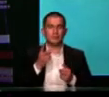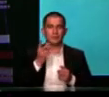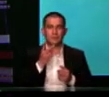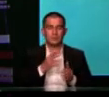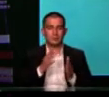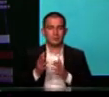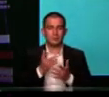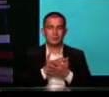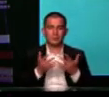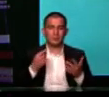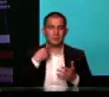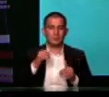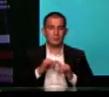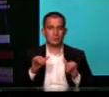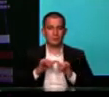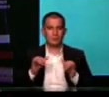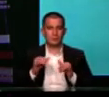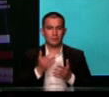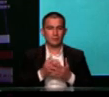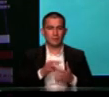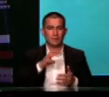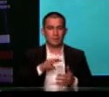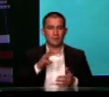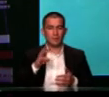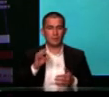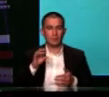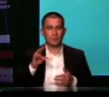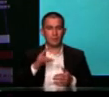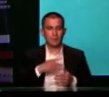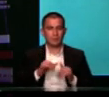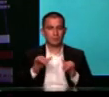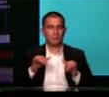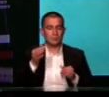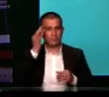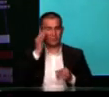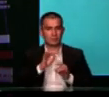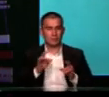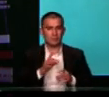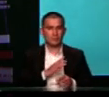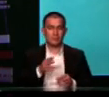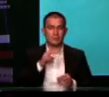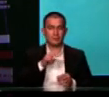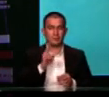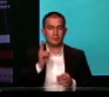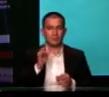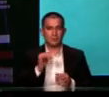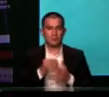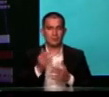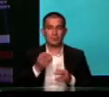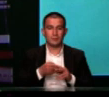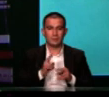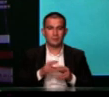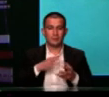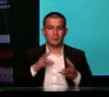bu sonlar ko'paytmasini, ya'ni n modul hisoblanadi. Keyingi 3-chi bosqichda esa P va Q sonlari